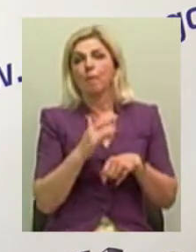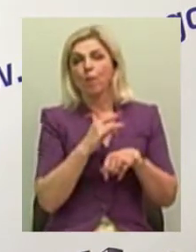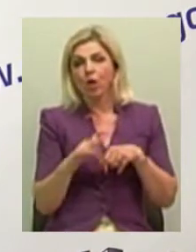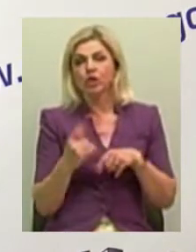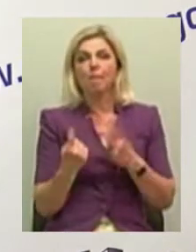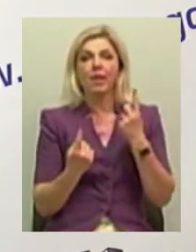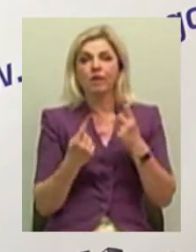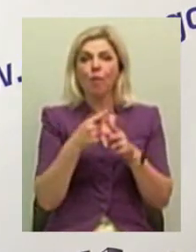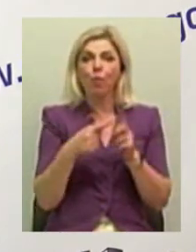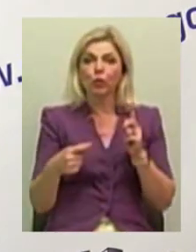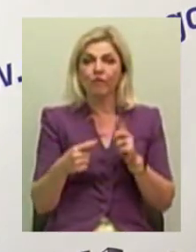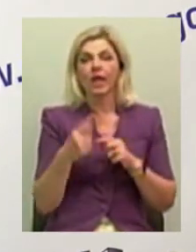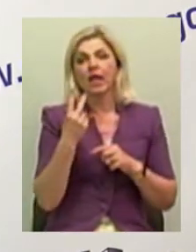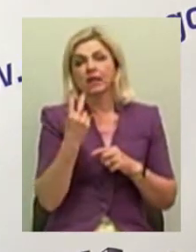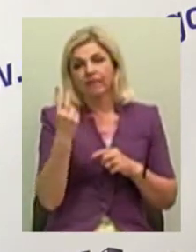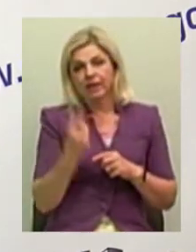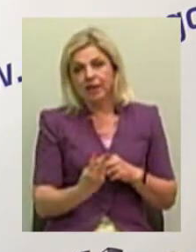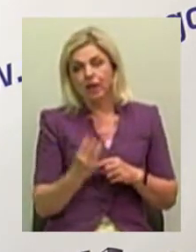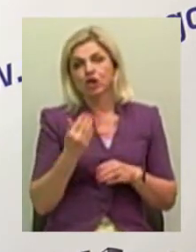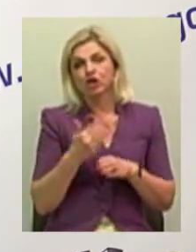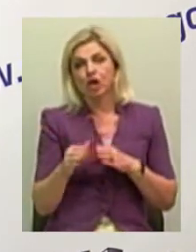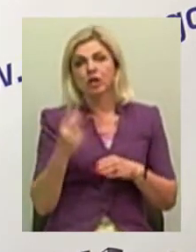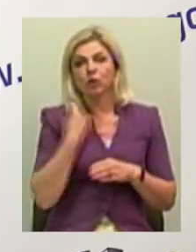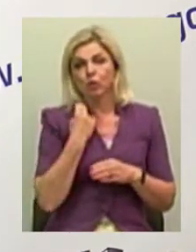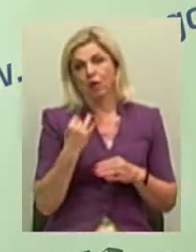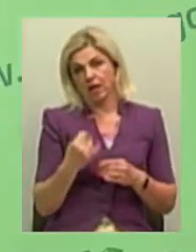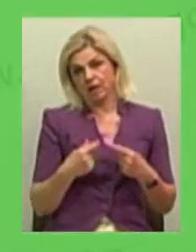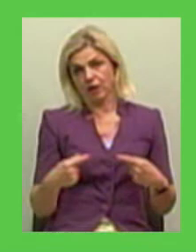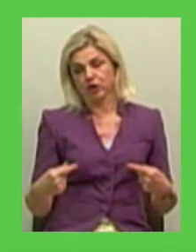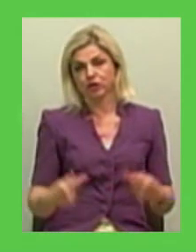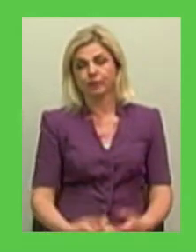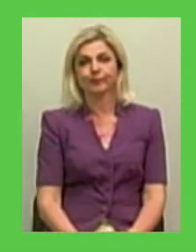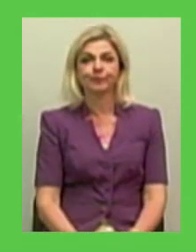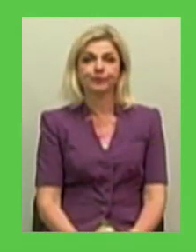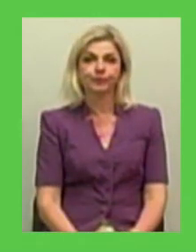першої половини, 2/3 частини боргу та таке інше.